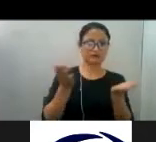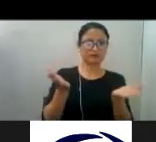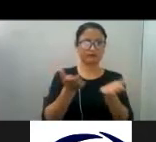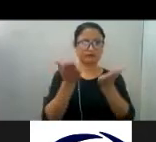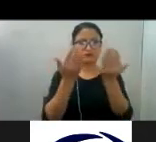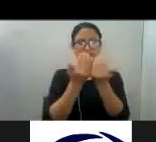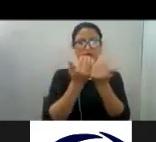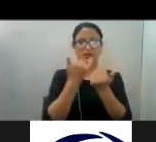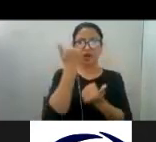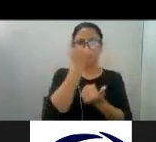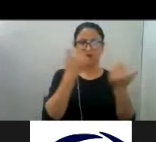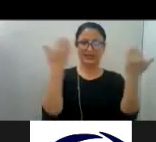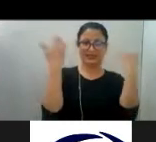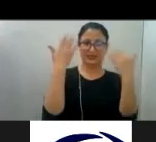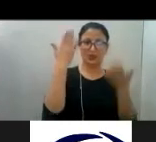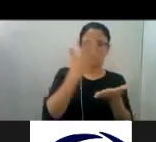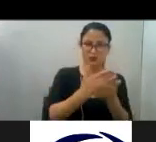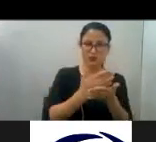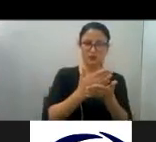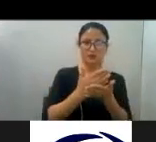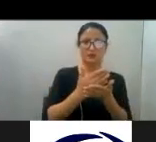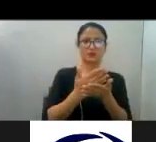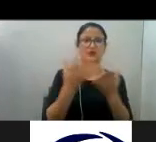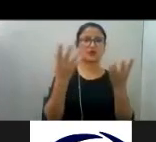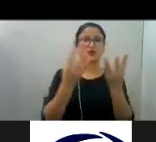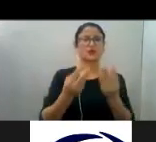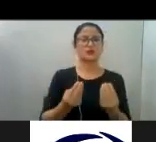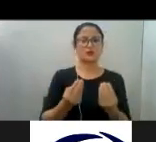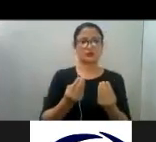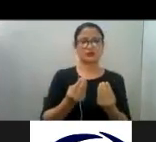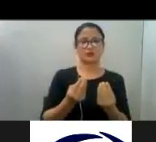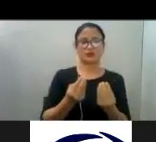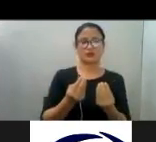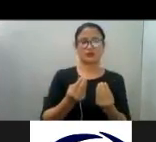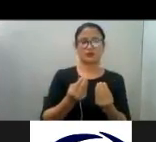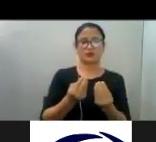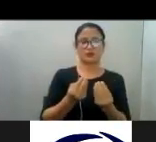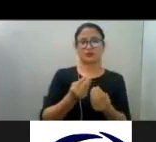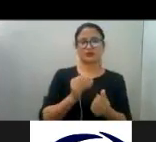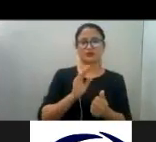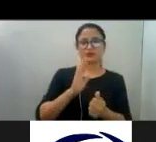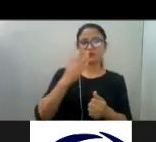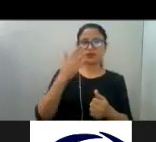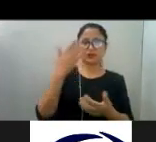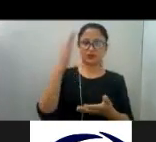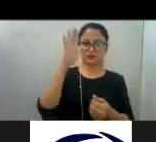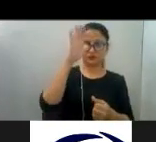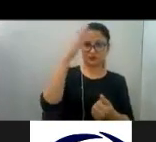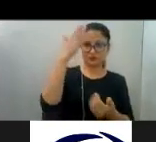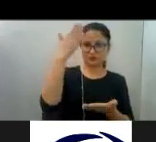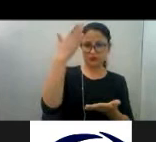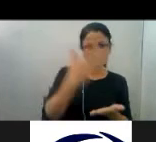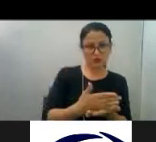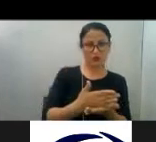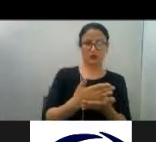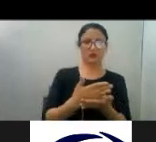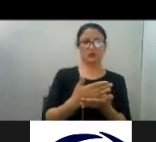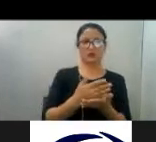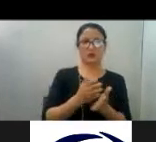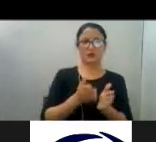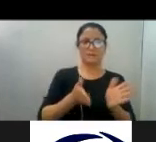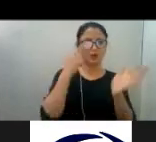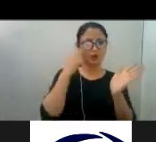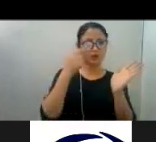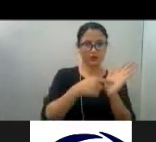केही चाहिँ लैङ्गिक हिंसा रोकथाम र यसको न्यूनीकरण र चाहिँ यसको प्रतिकार्यको लागि हामीलाई केही मार्ग निर्देशन दिनको